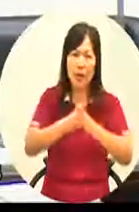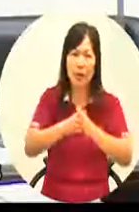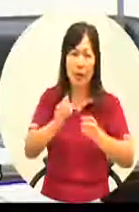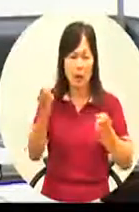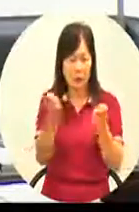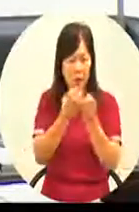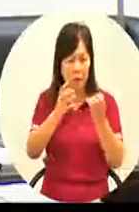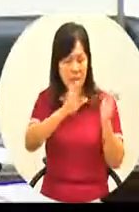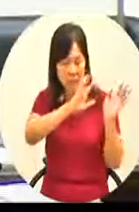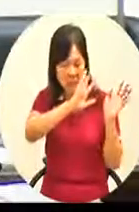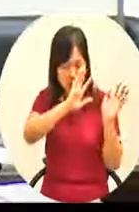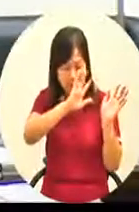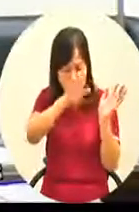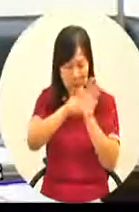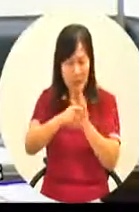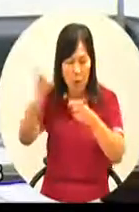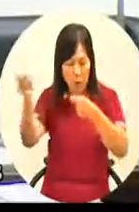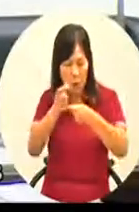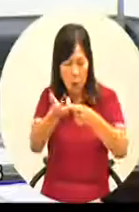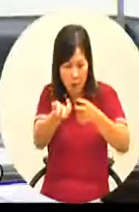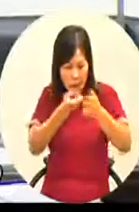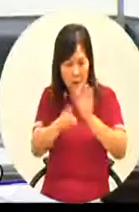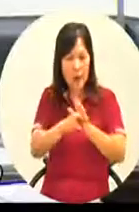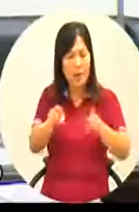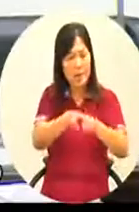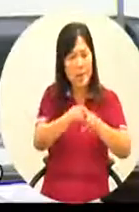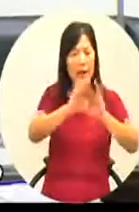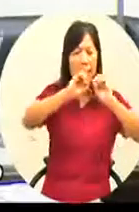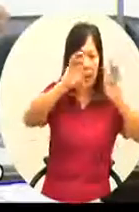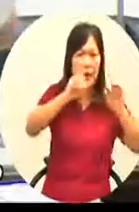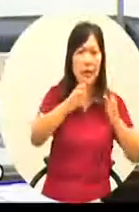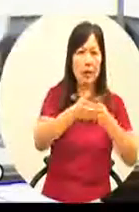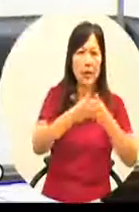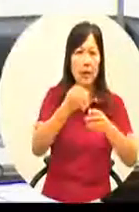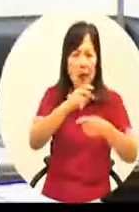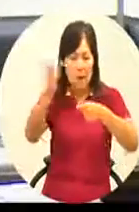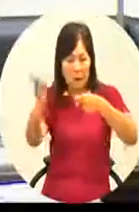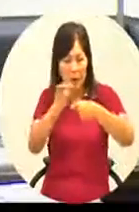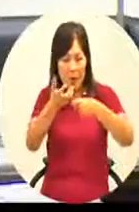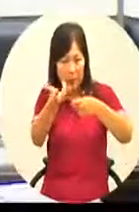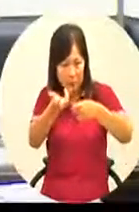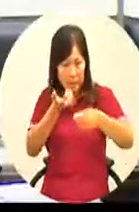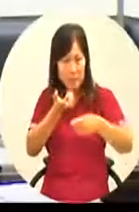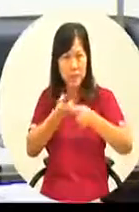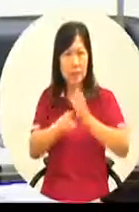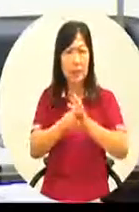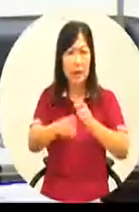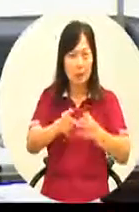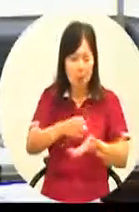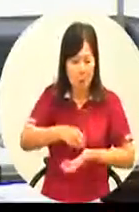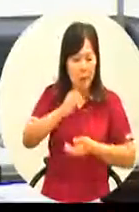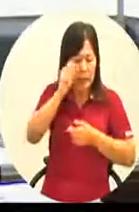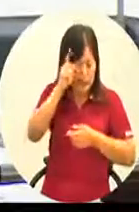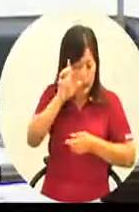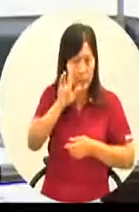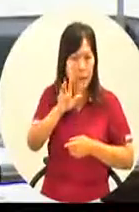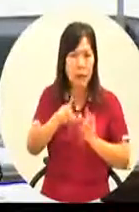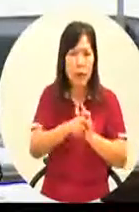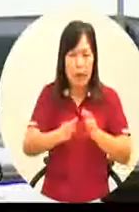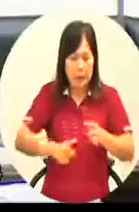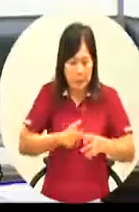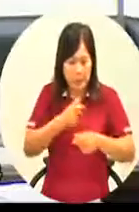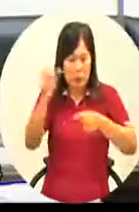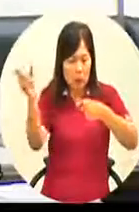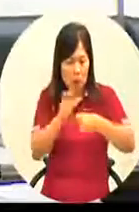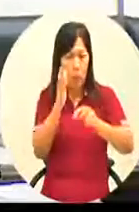状况台风来之前，平常叫做政令宣导，台风来之前，哦，这叫提醒，在真的台风期